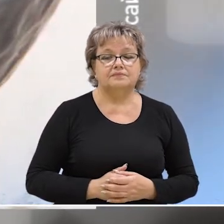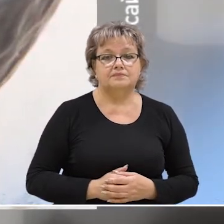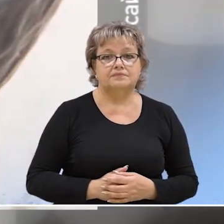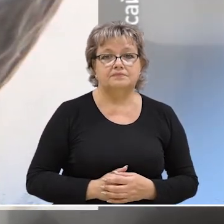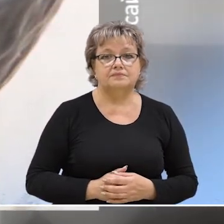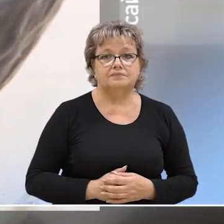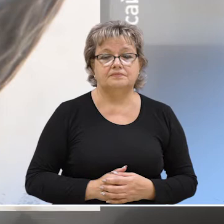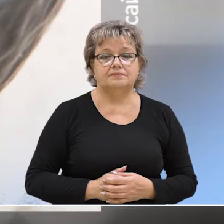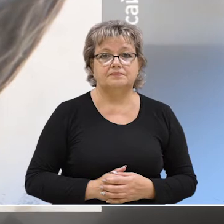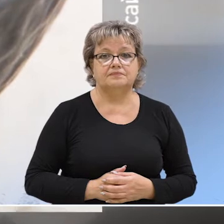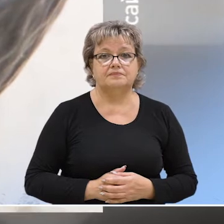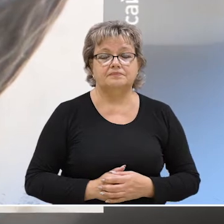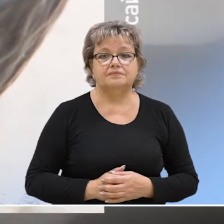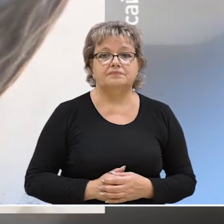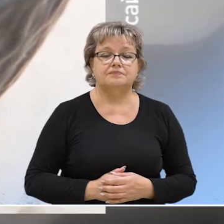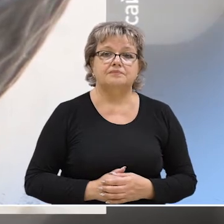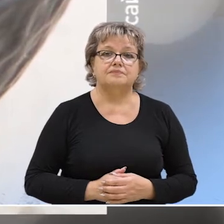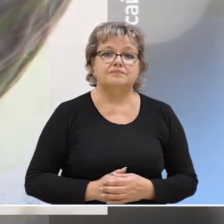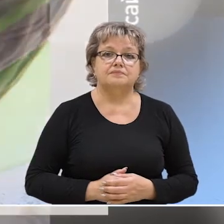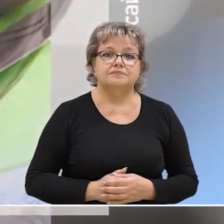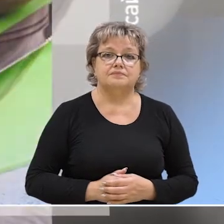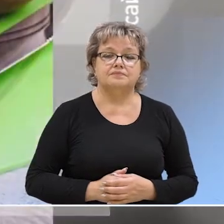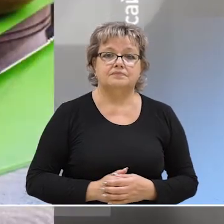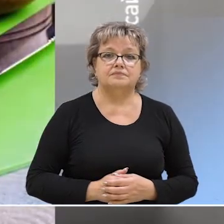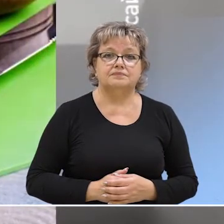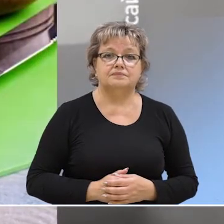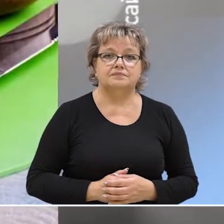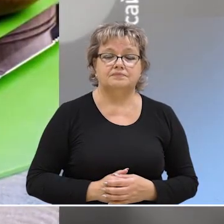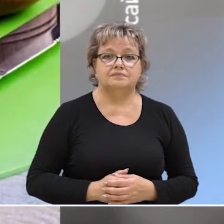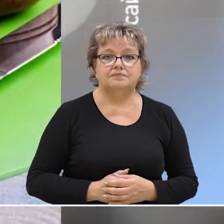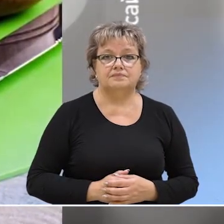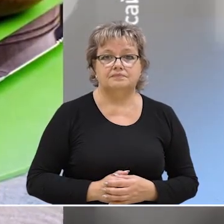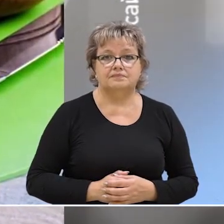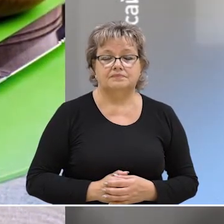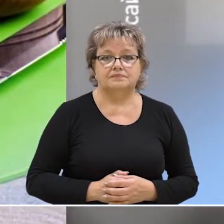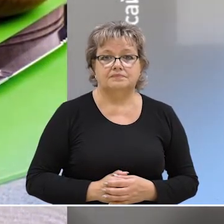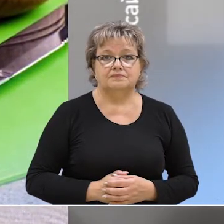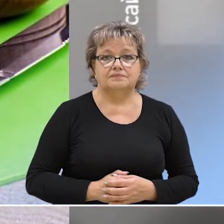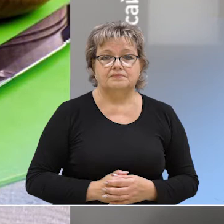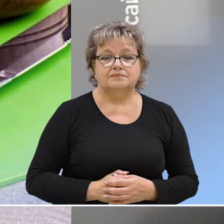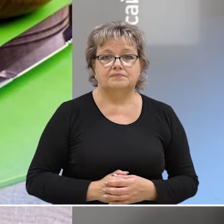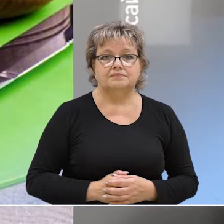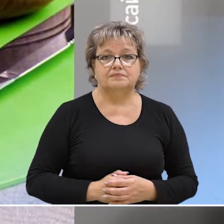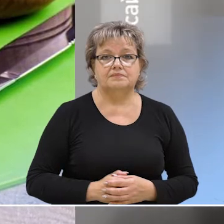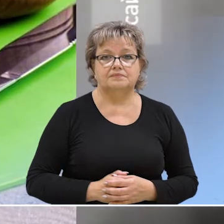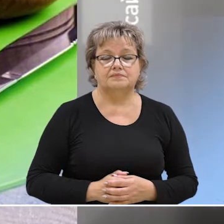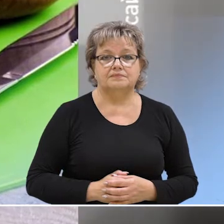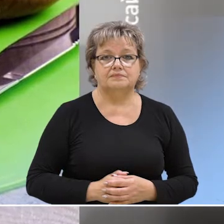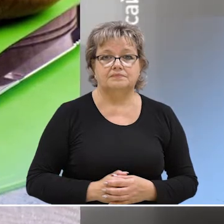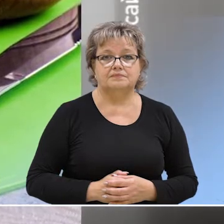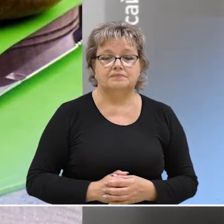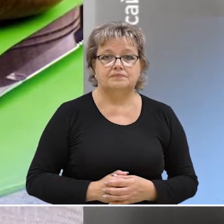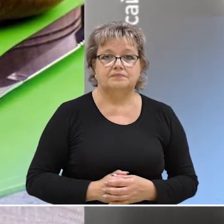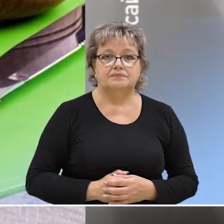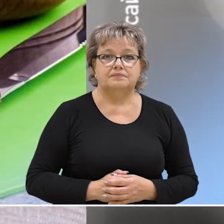фолиевая кислота. Кроме того, магний, содержащийся в мякоти, обладает широким спектром действий на организм человека. Этот компонент